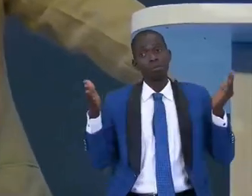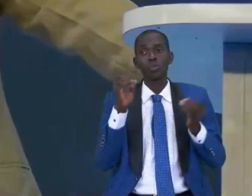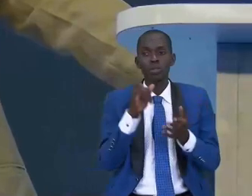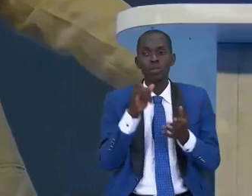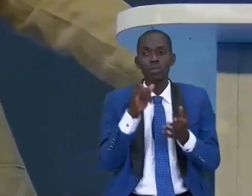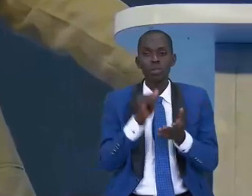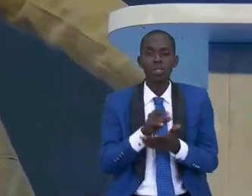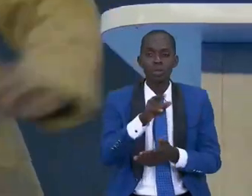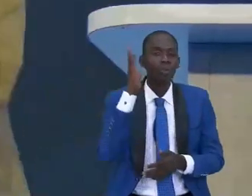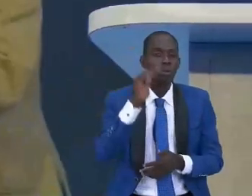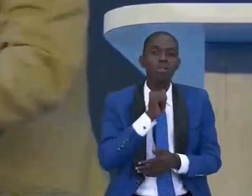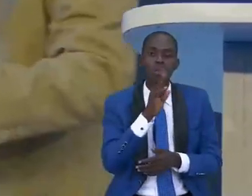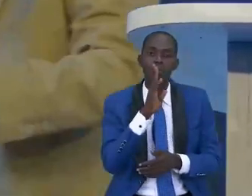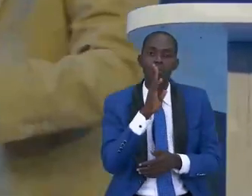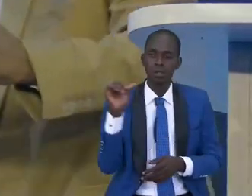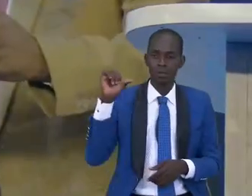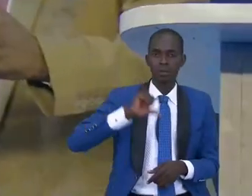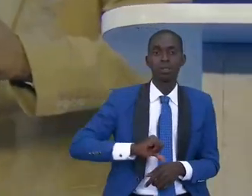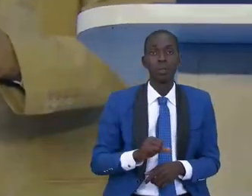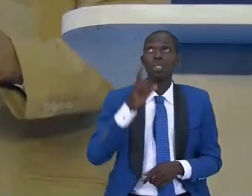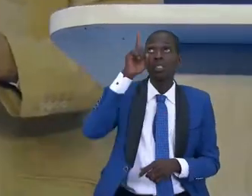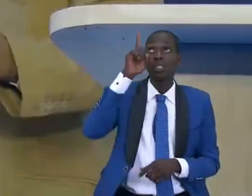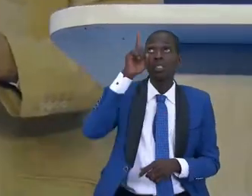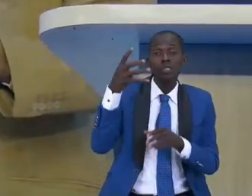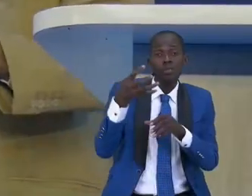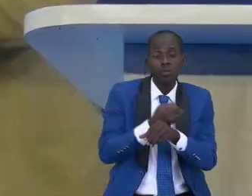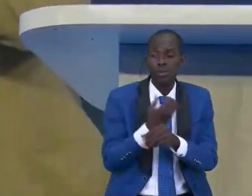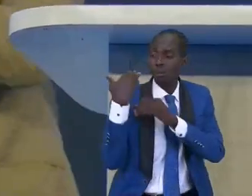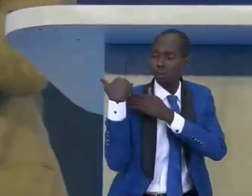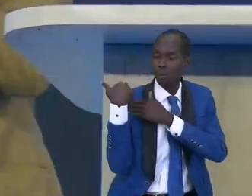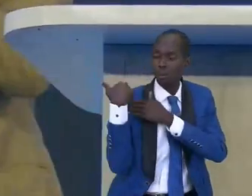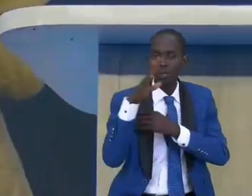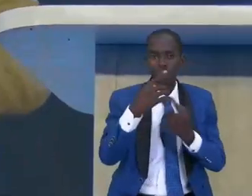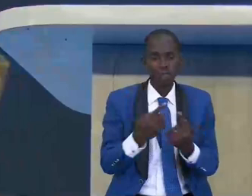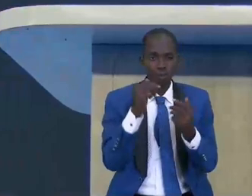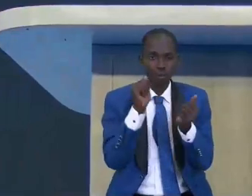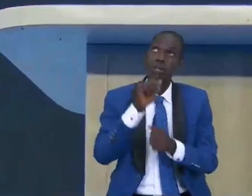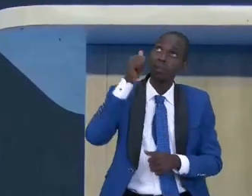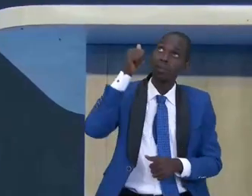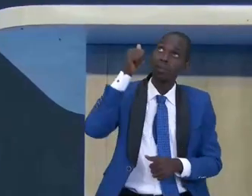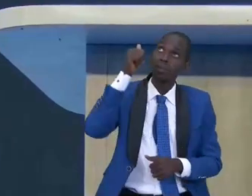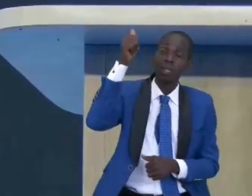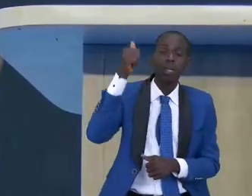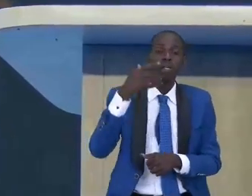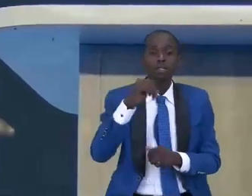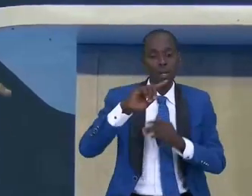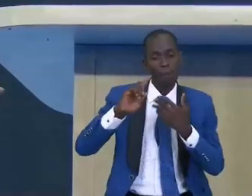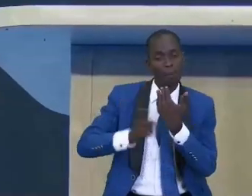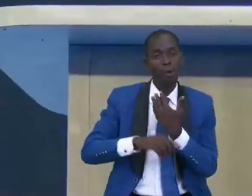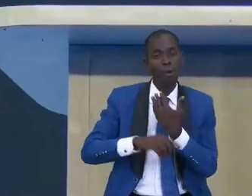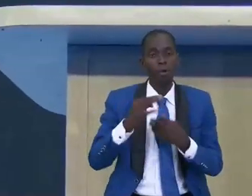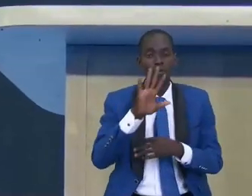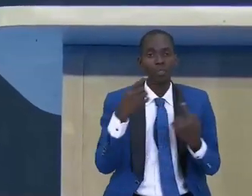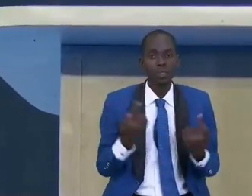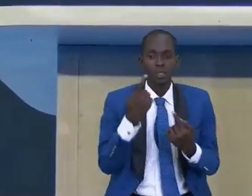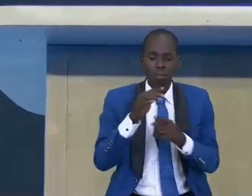ne sois pas condamné. Il a pris tes péchés sur lui. Le châtiment de tes